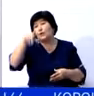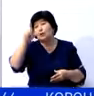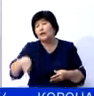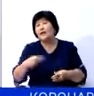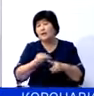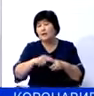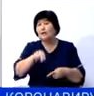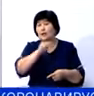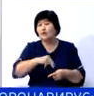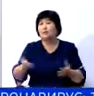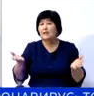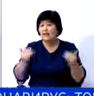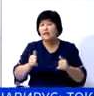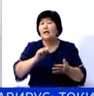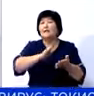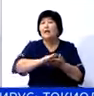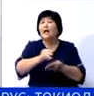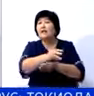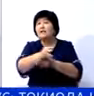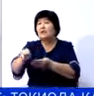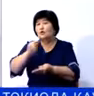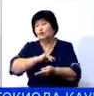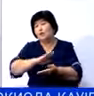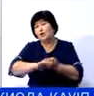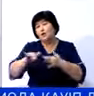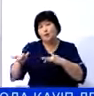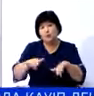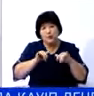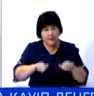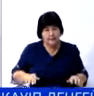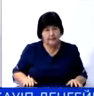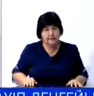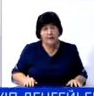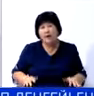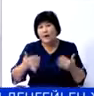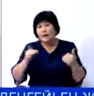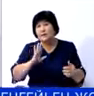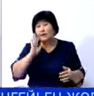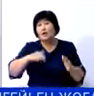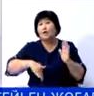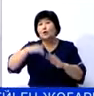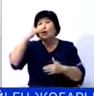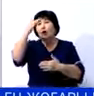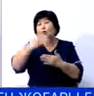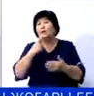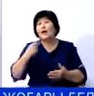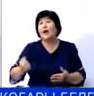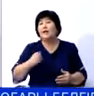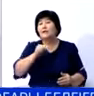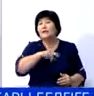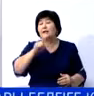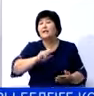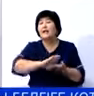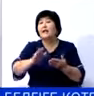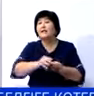аталған жұмыстарға тартылып, залалсыздандыру жұмыстарын жүргізуде. Қазіргі таңда жоғарыда көрсетілген әскери қызметкерлер